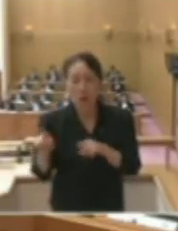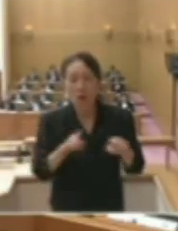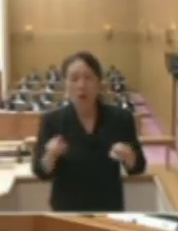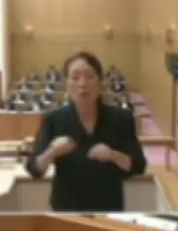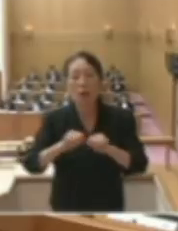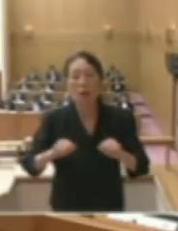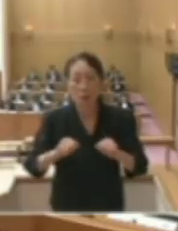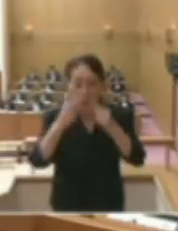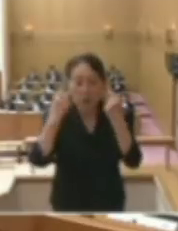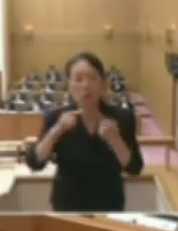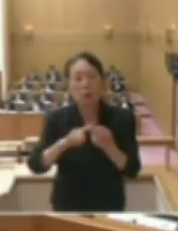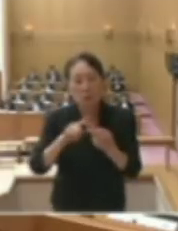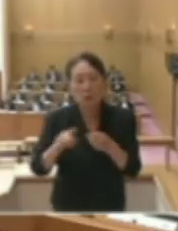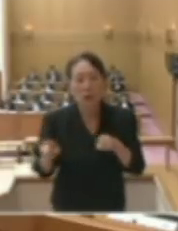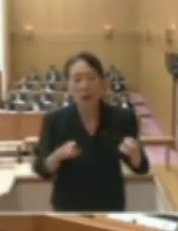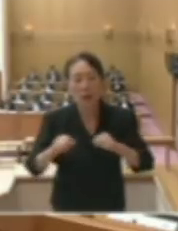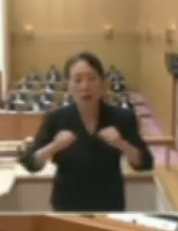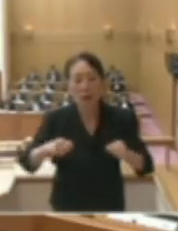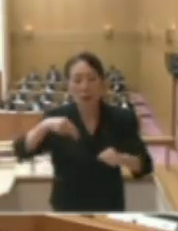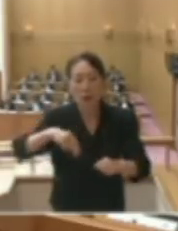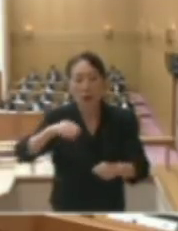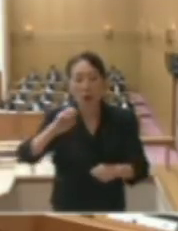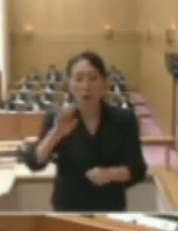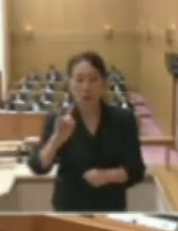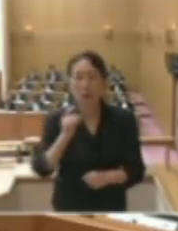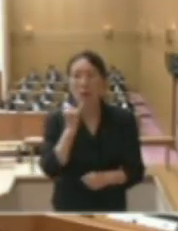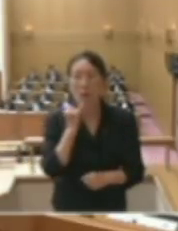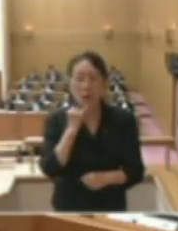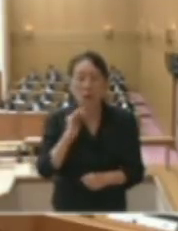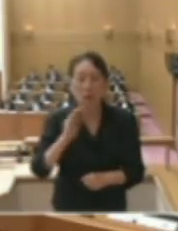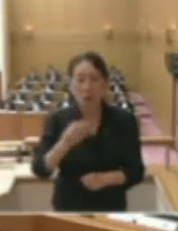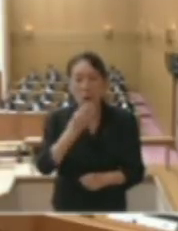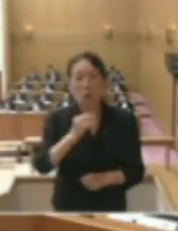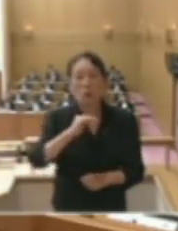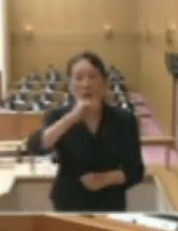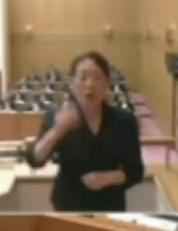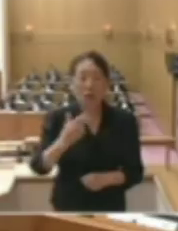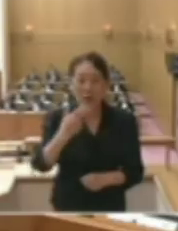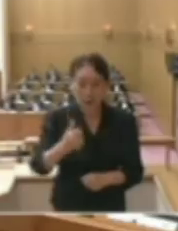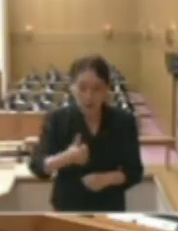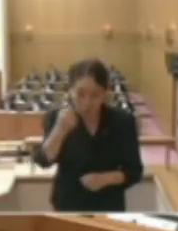です。そしたら私はこれ、個人的な発言だと思います。いかがでしょうか。私は決して、